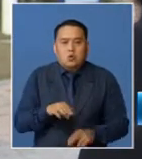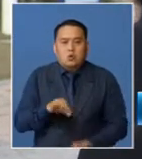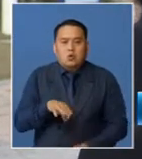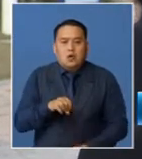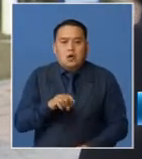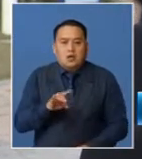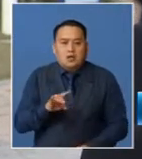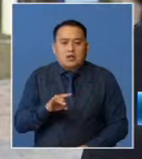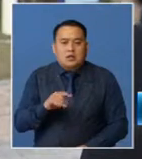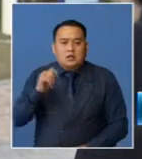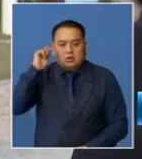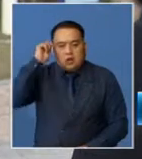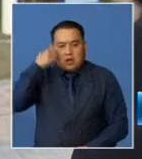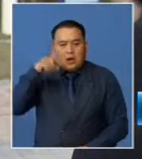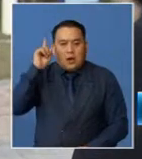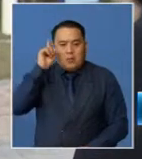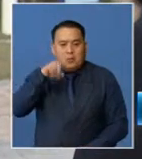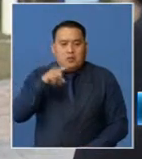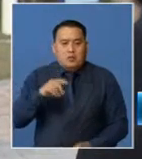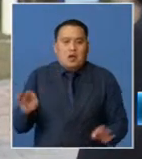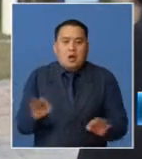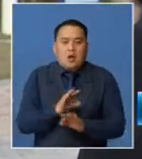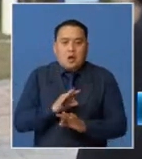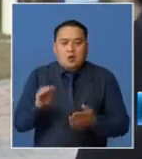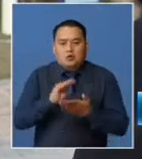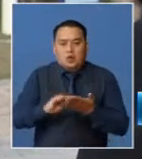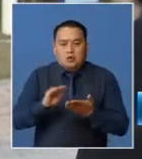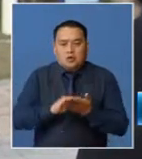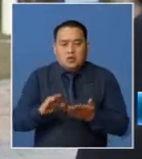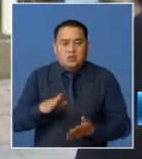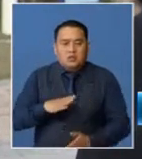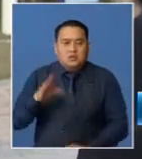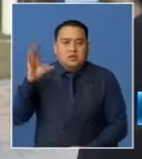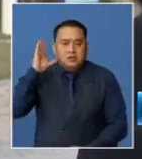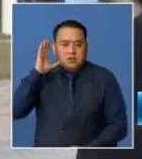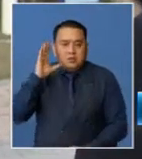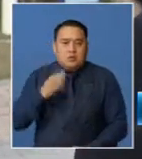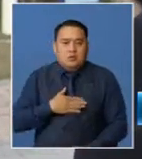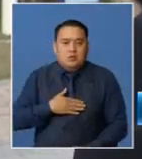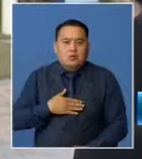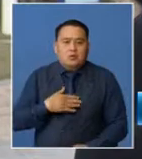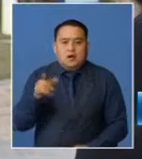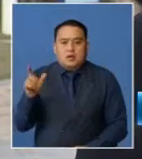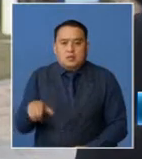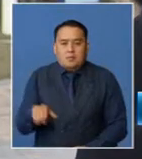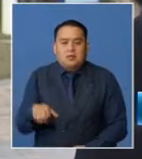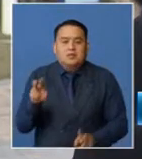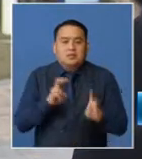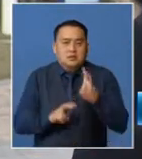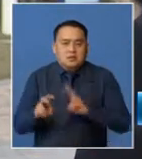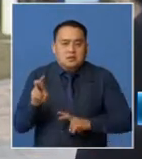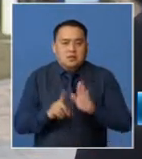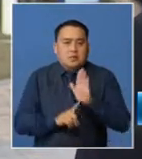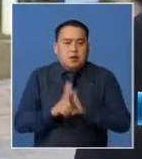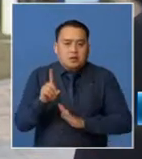Құлагер поэмасын жатқа біледі екен және соған әуен жазыпты дегенді естіп, кейін бұл кісіге қызыға бастадым. Бұрын